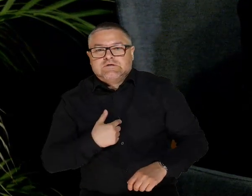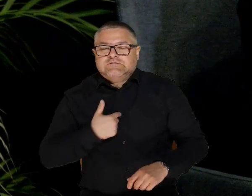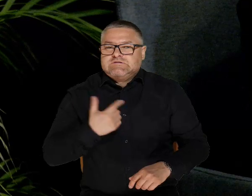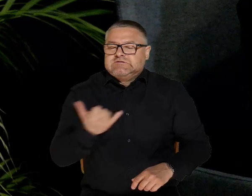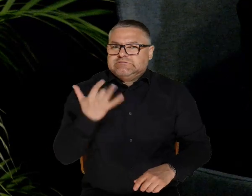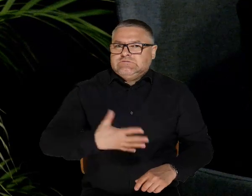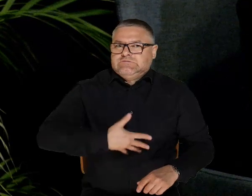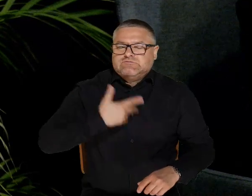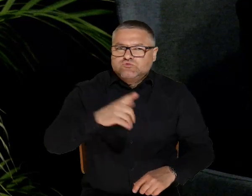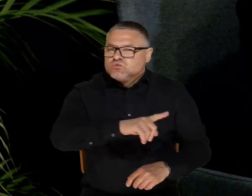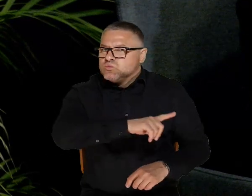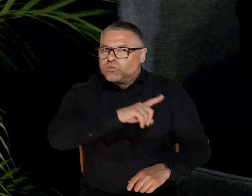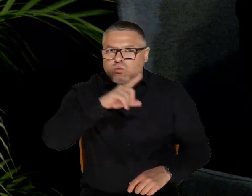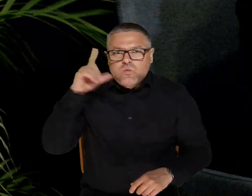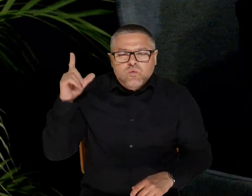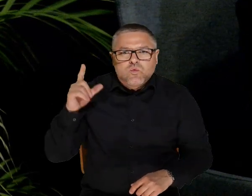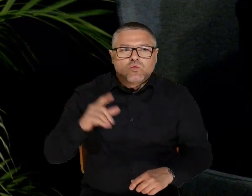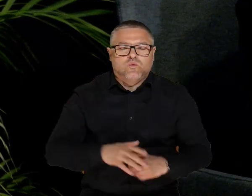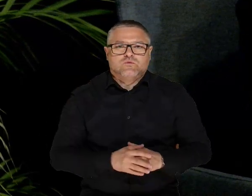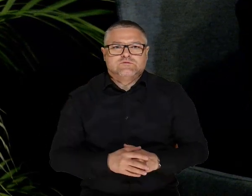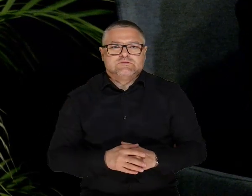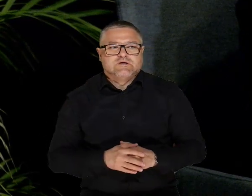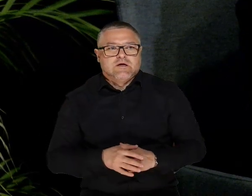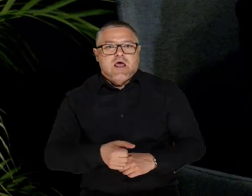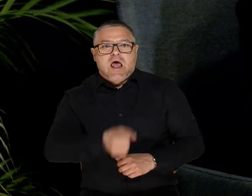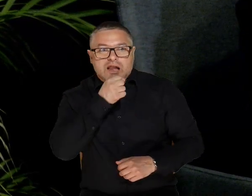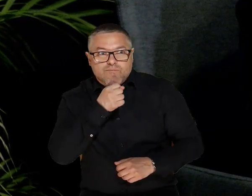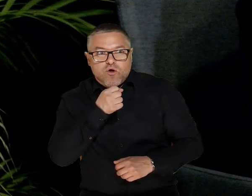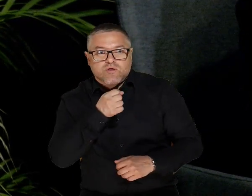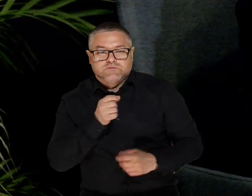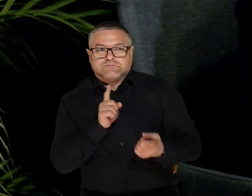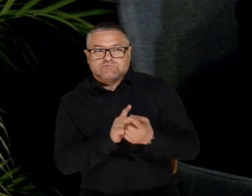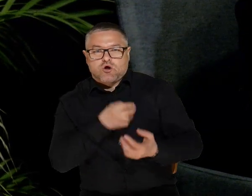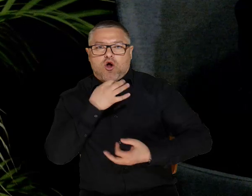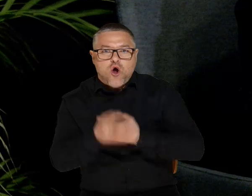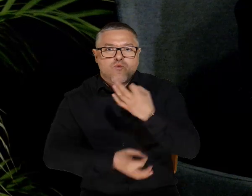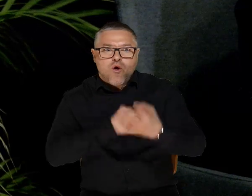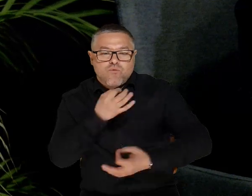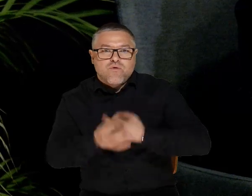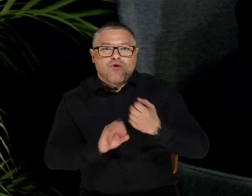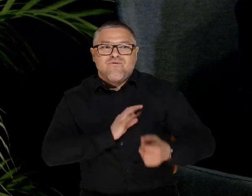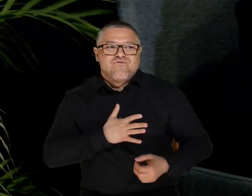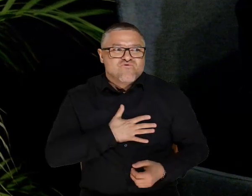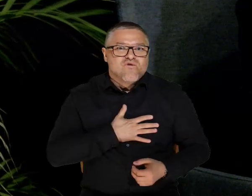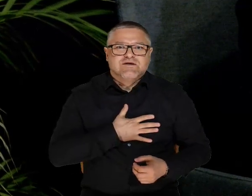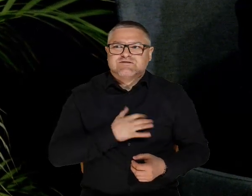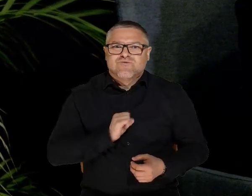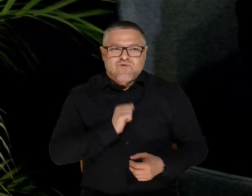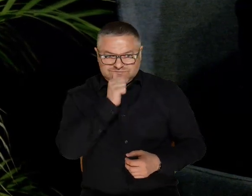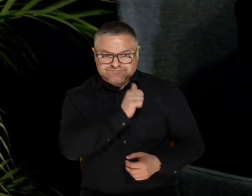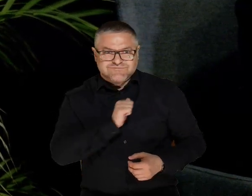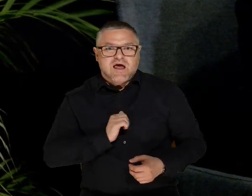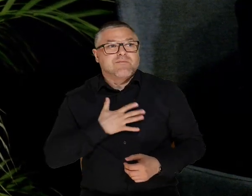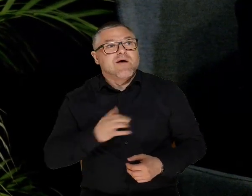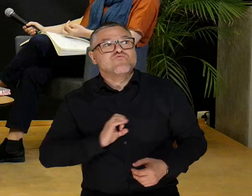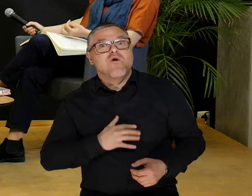dziwi, że ludzie tak się spotykają z reporterem i opowiadają o swoich intymnych rzeczach, nie mając w tym przecież żadnego